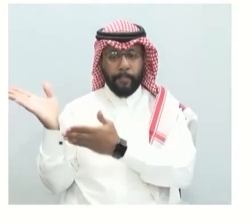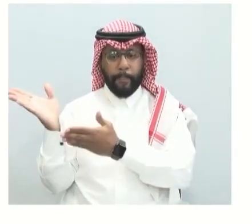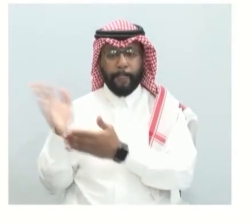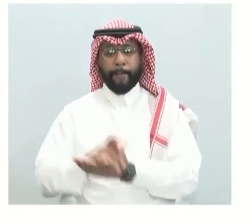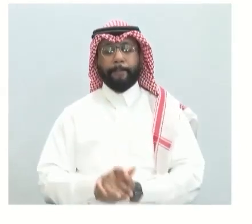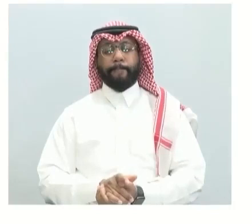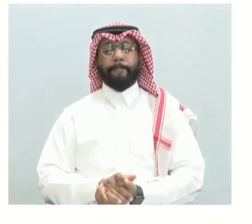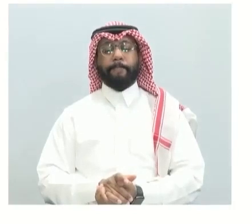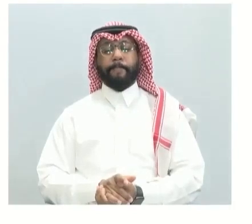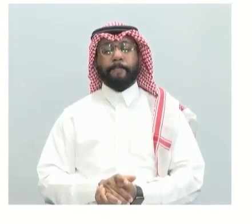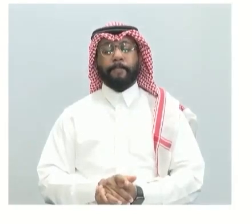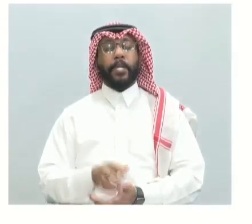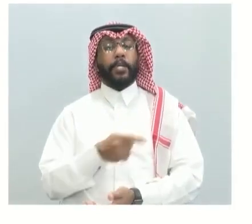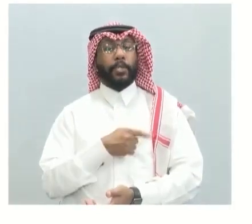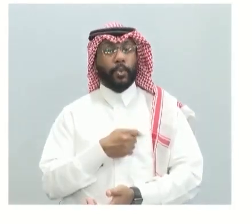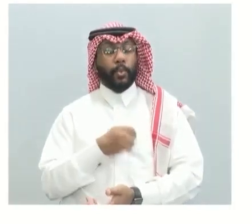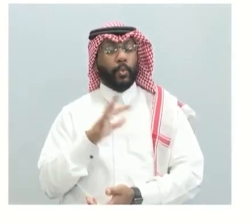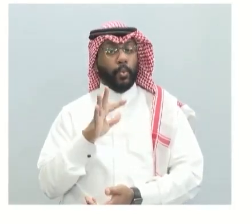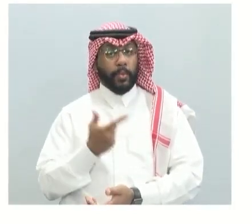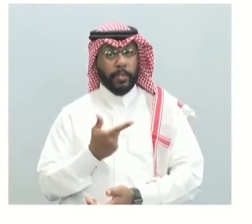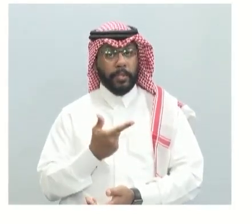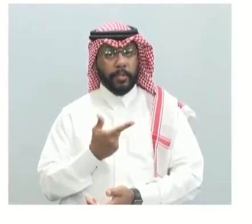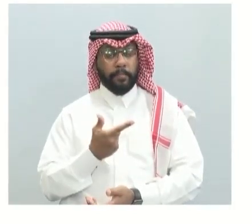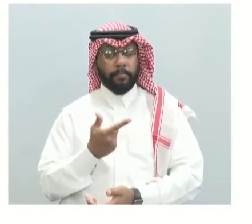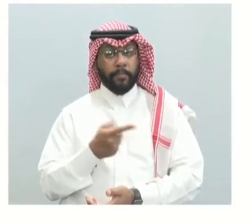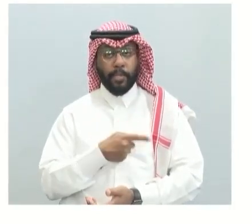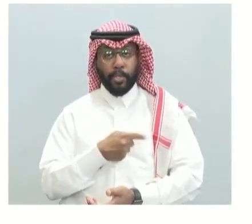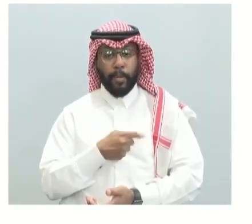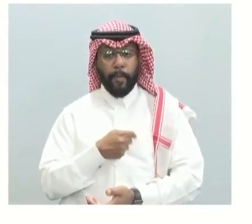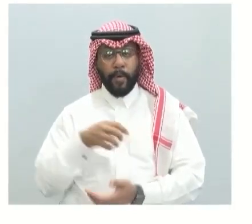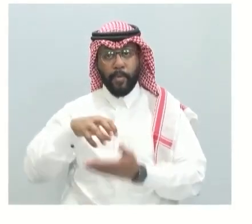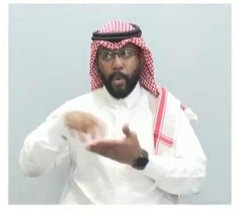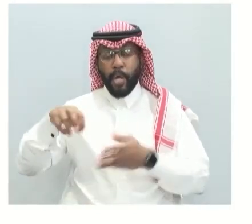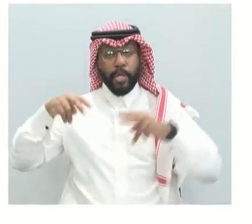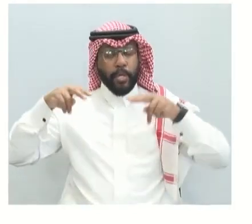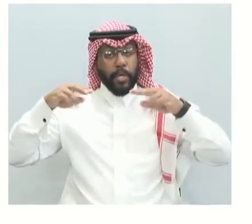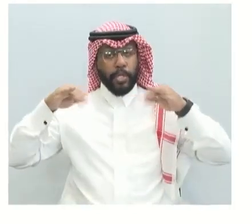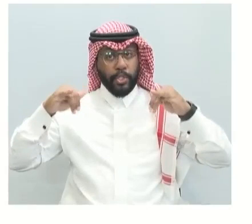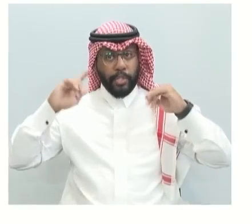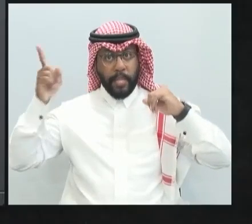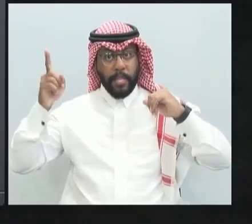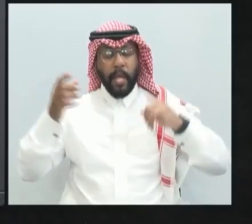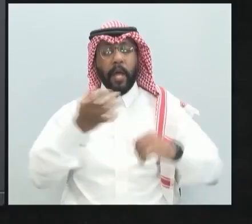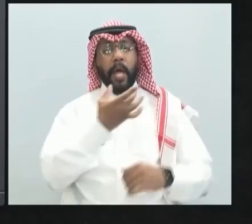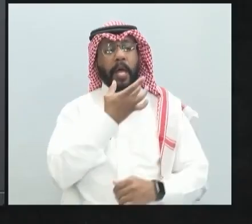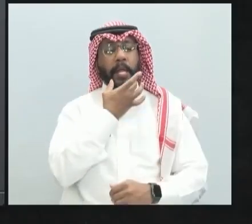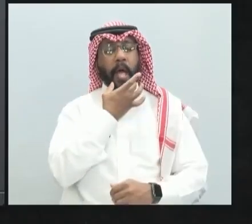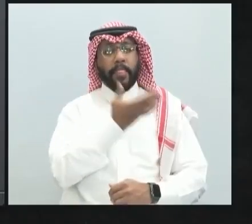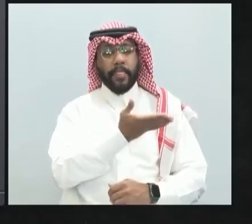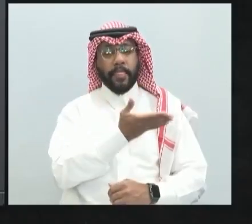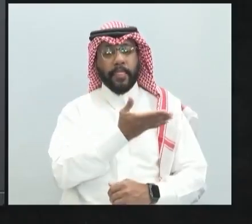طيب ماذا نطلق على هذا النوع من الشبكات لاحظوا جدا مدينه جده ومدينه الرياض